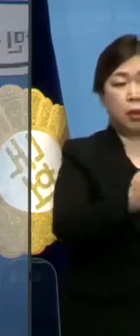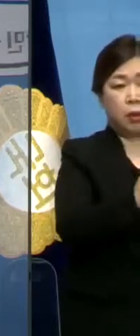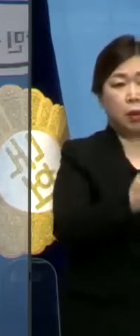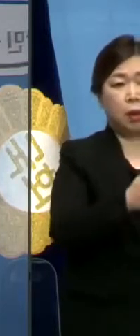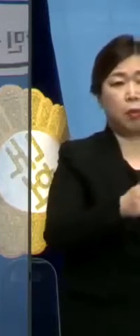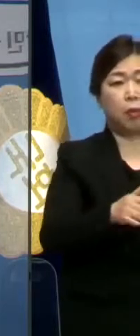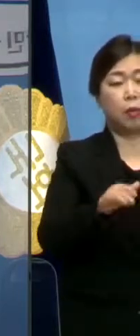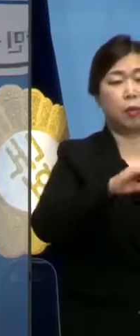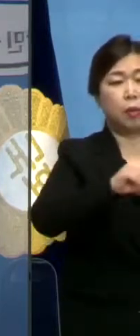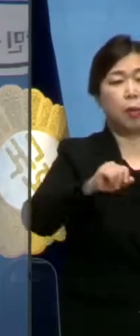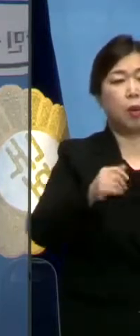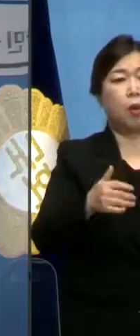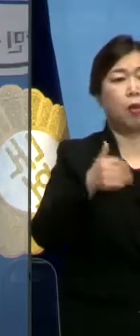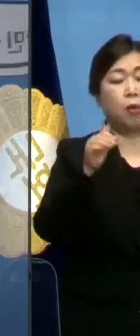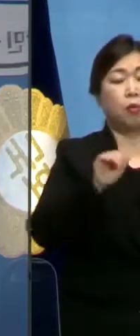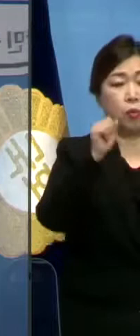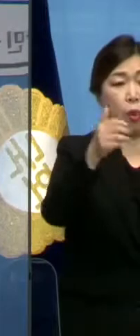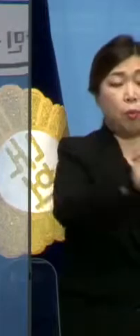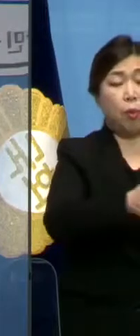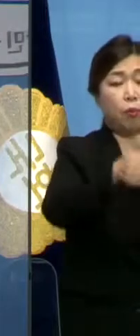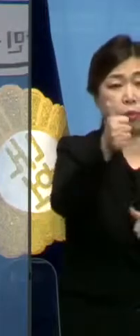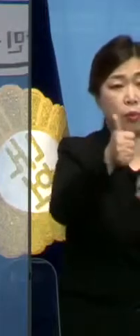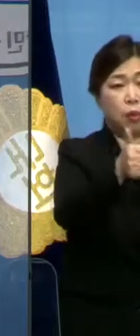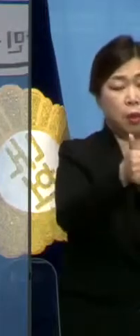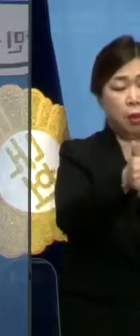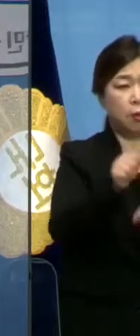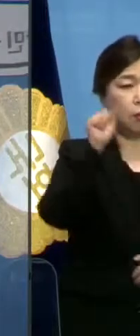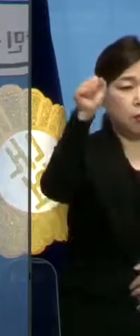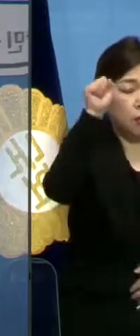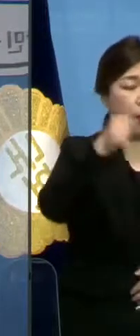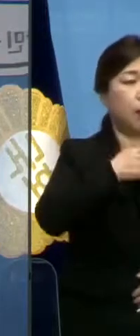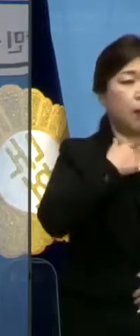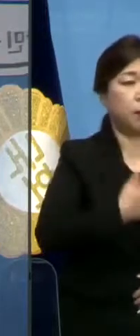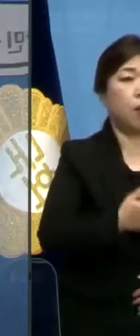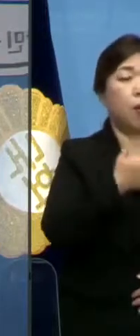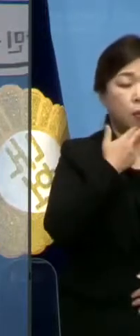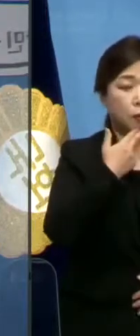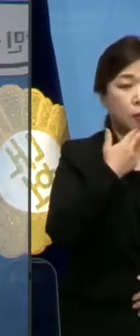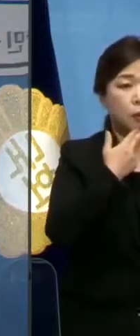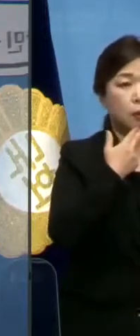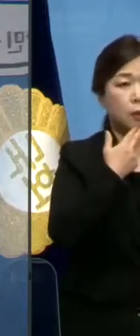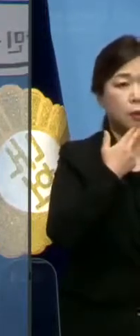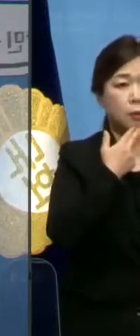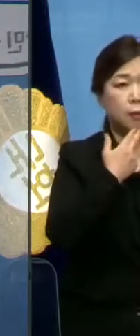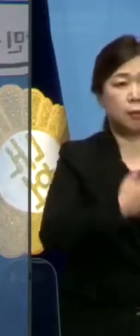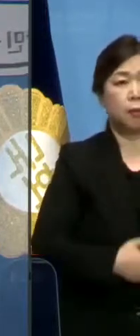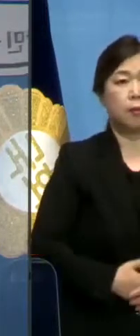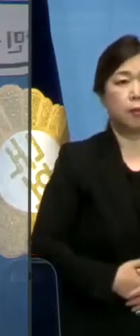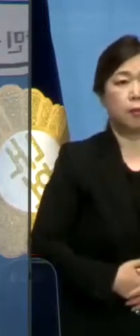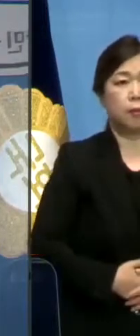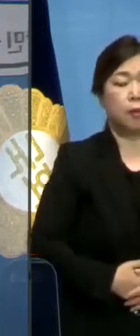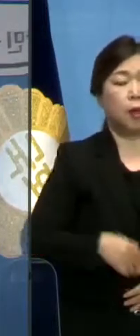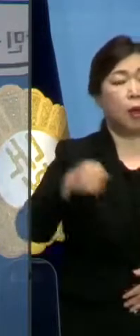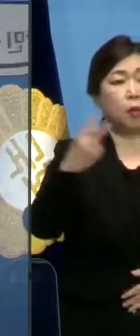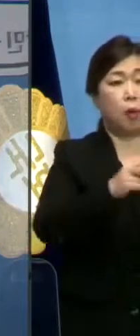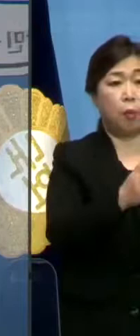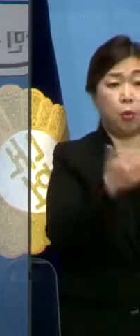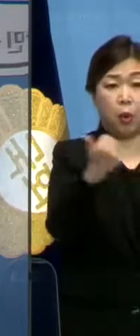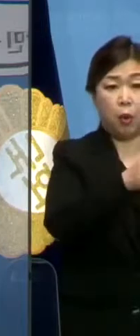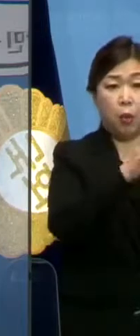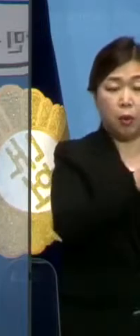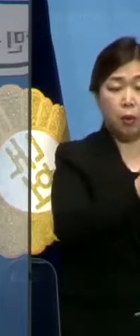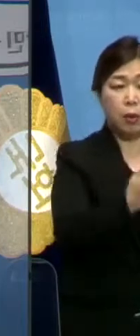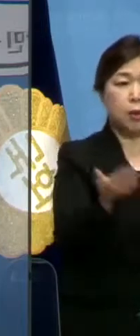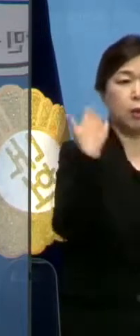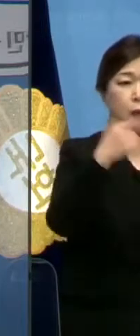중대재해기업처벌운동본부 집행위원장은 법사위 앞에서 단 한 번도 피켓을 들은 적도 없습니다. 또한 본회의 갈렸던